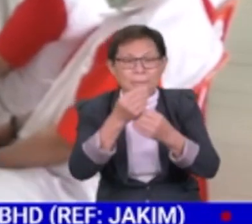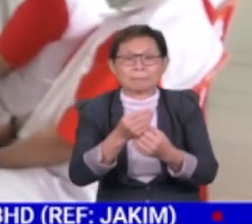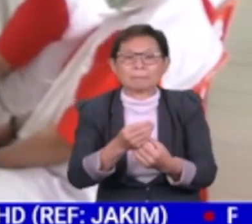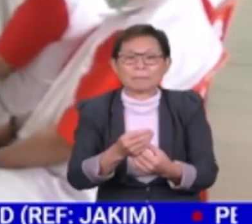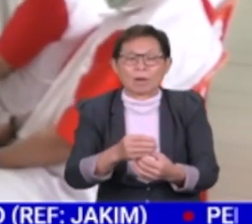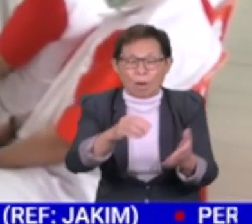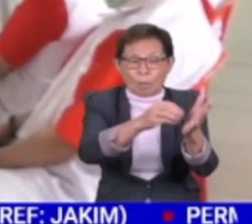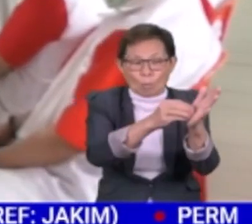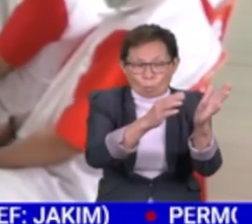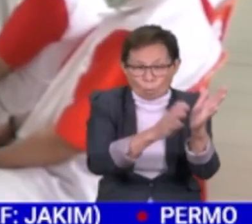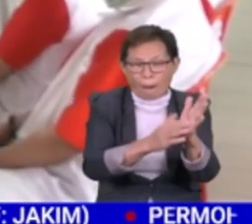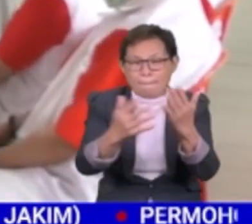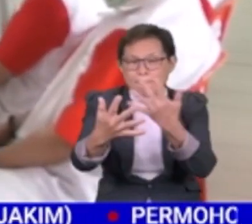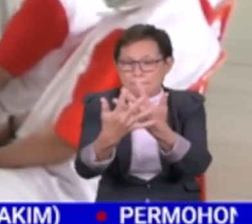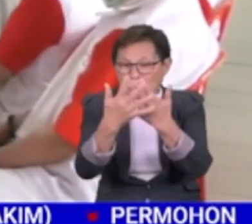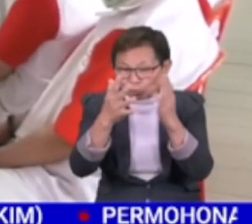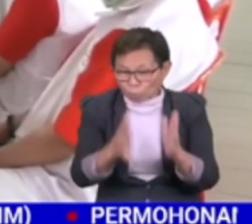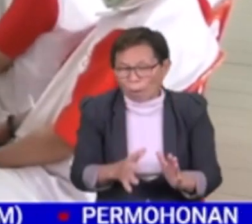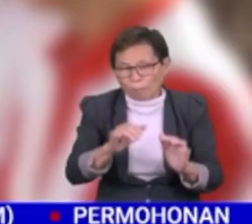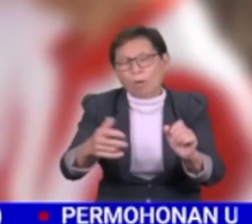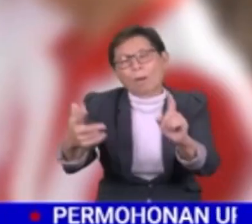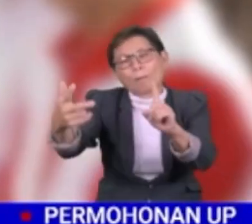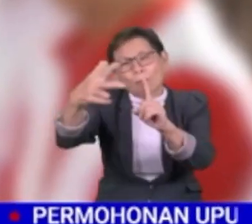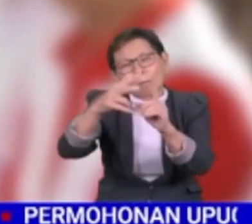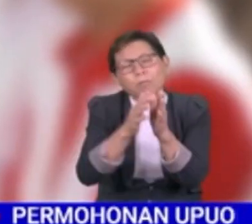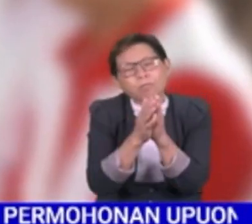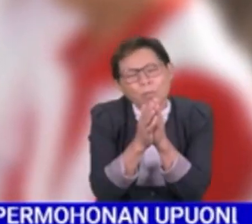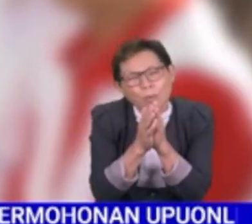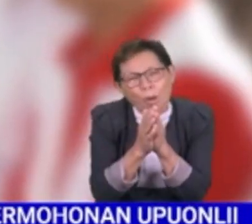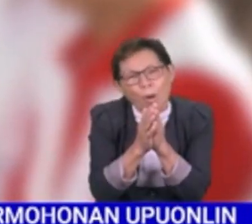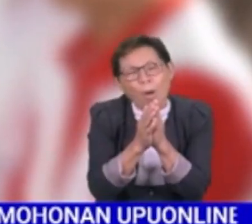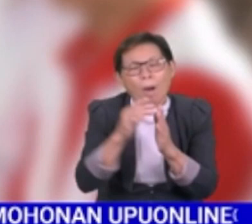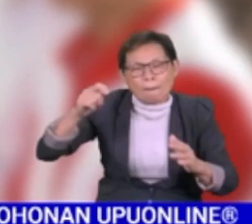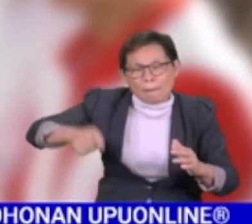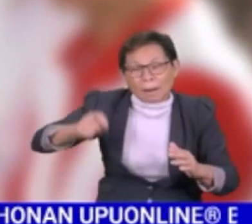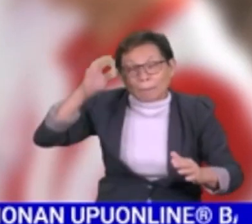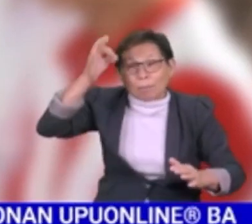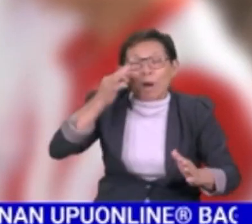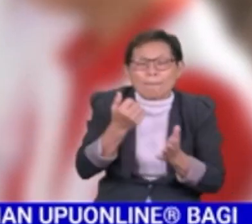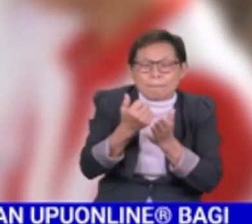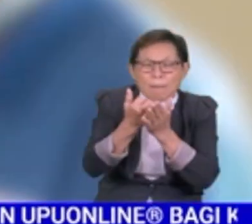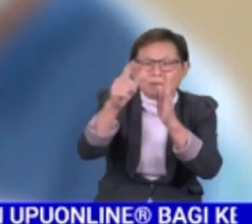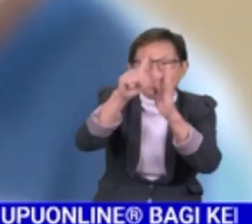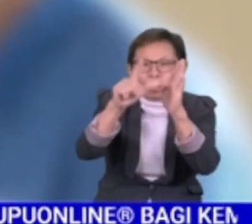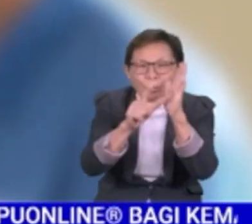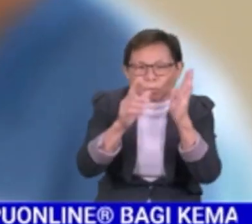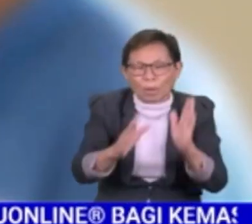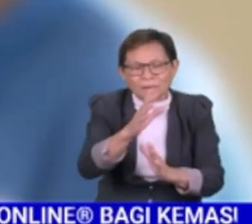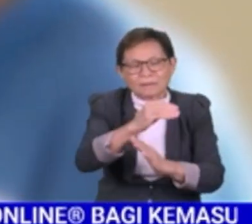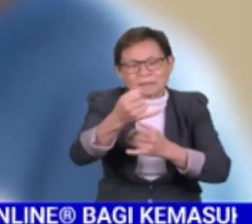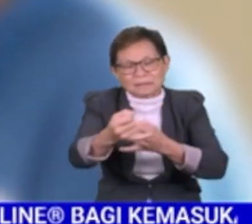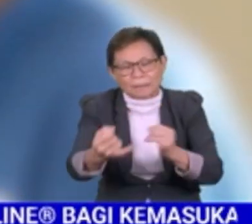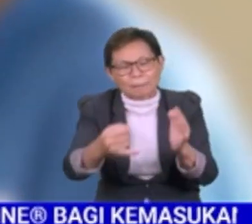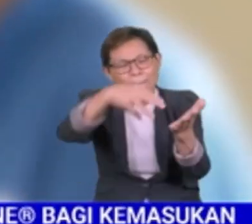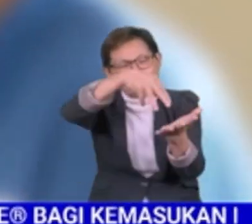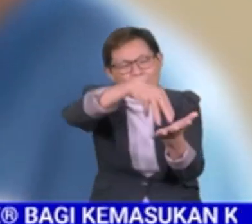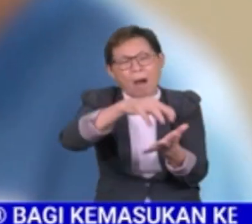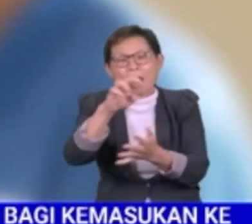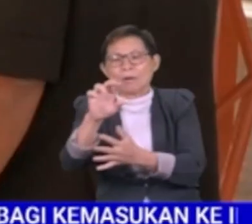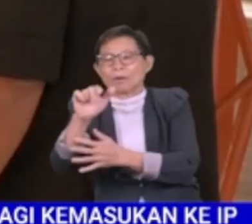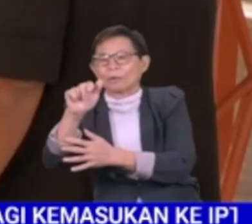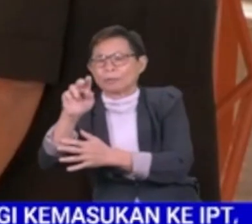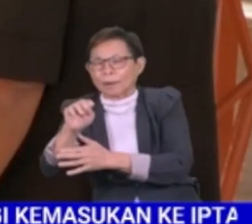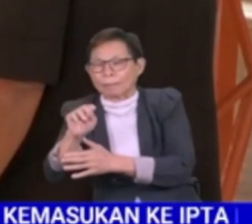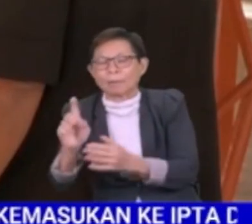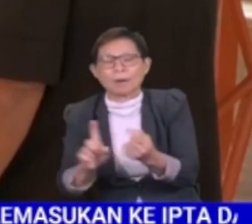sebagai diwatakan bantuan terlibat boleh membuat permohonan di Mahkamah persekutuan dengan bantuan peguam dan jabatan penjara RAM kapal ditemui